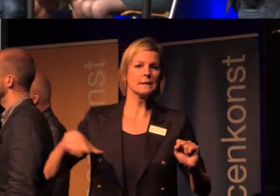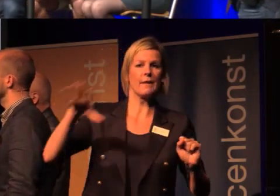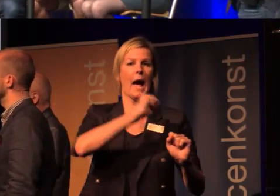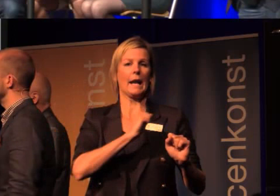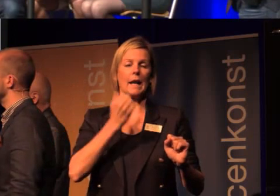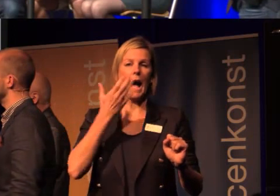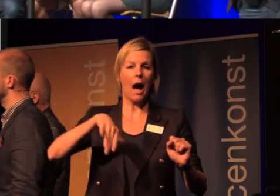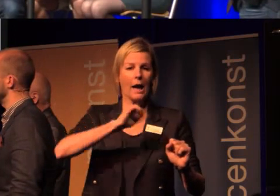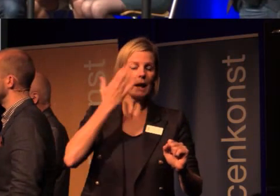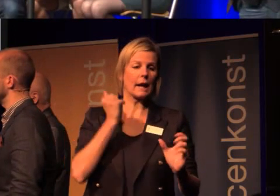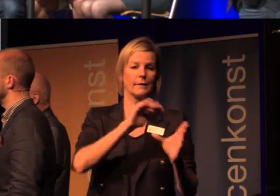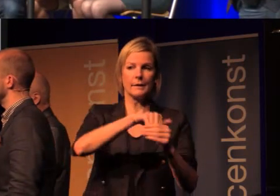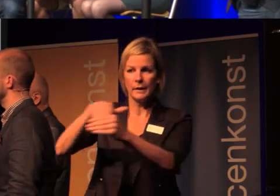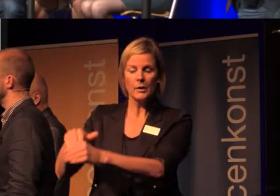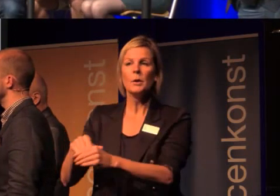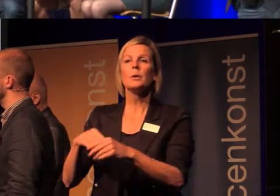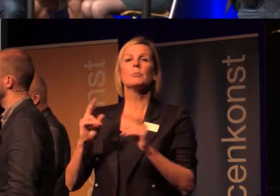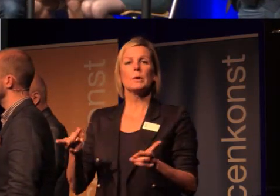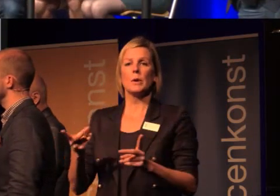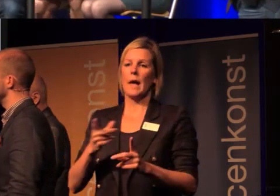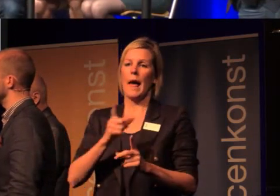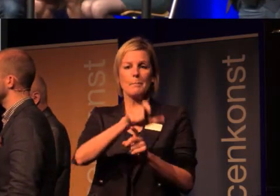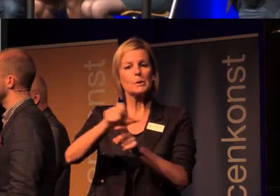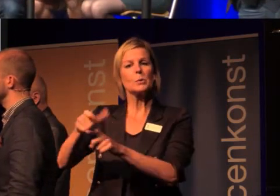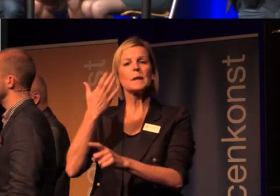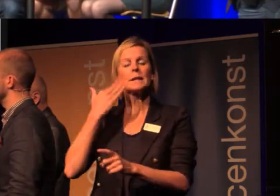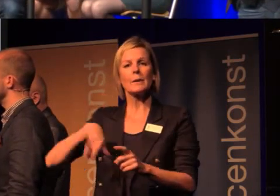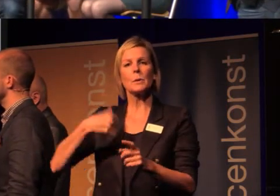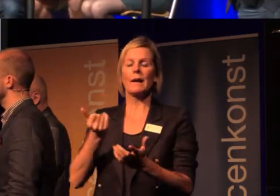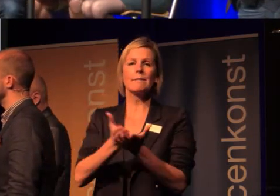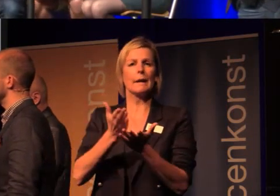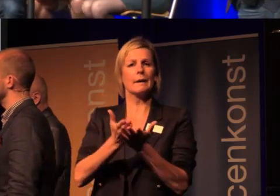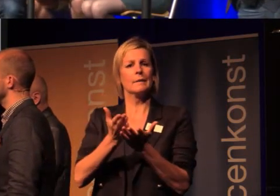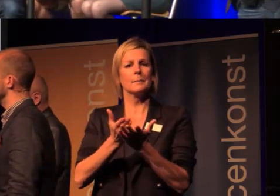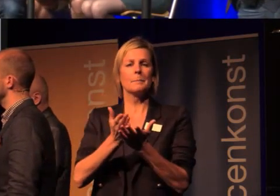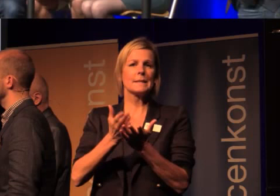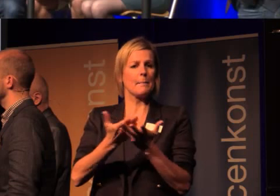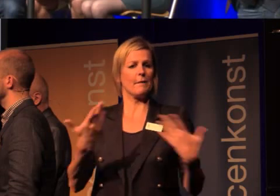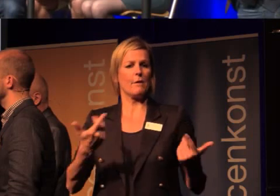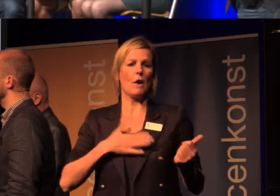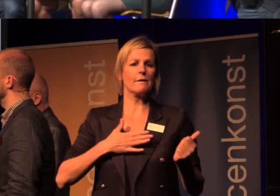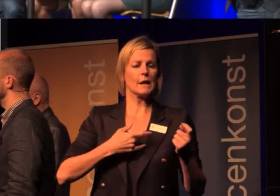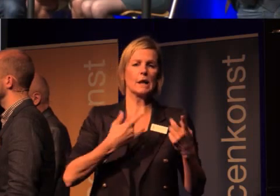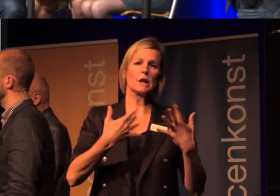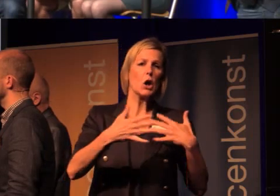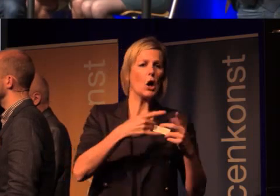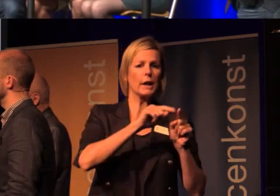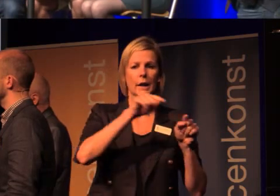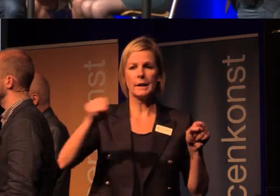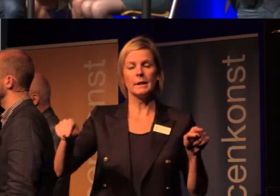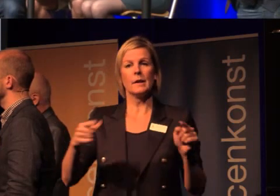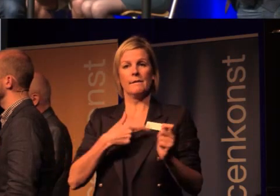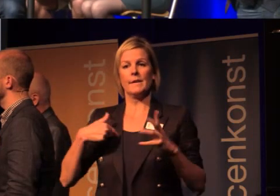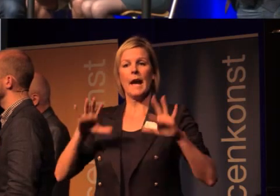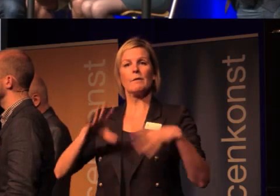finnas möjlighet för alla att själv ägna sig åt kultur. Vänsterpartiet har ju varit så oerhört framsynta så att man har formulerat ett